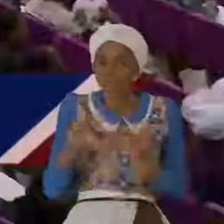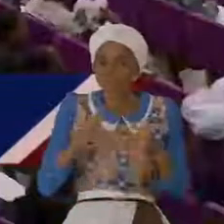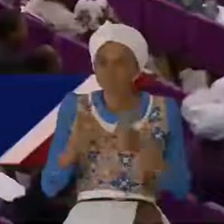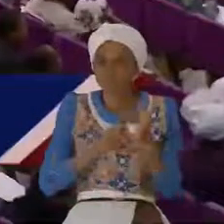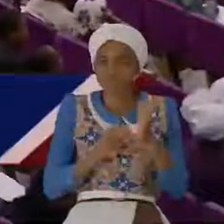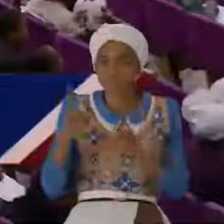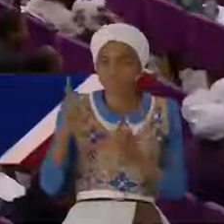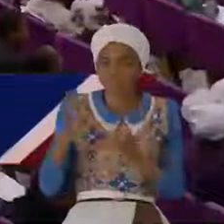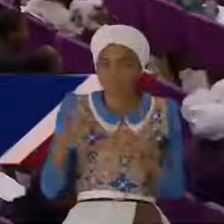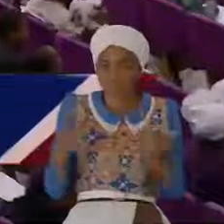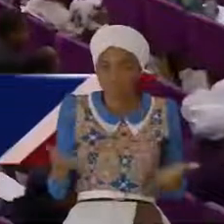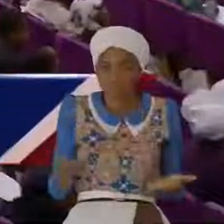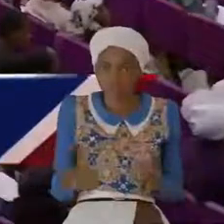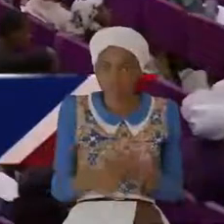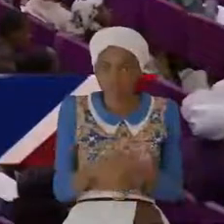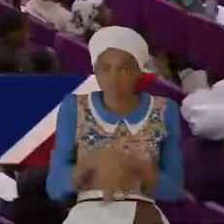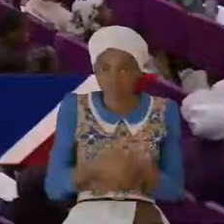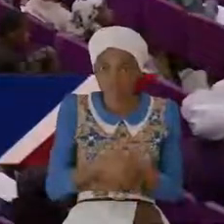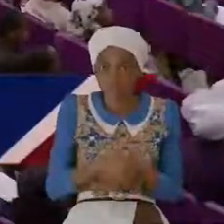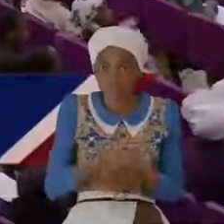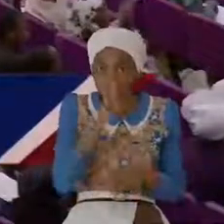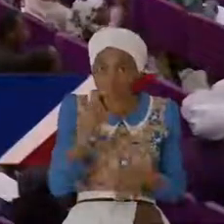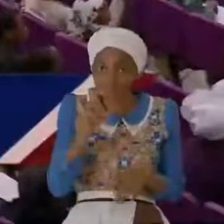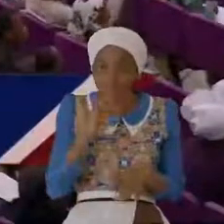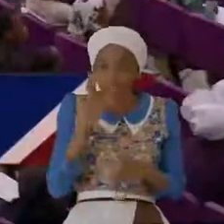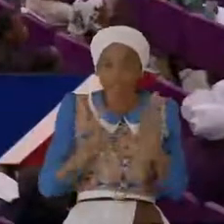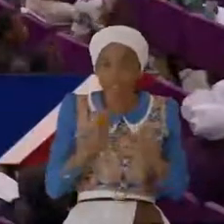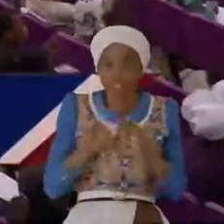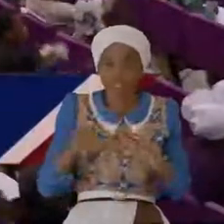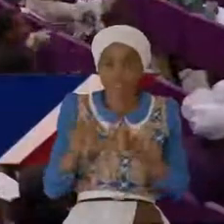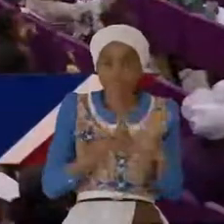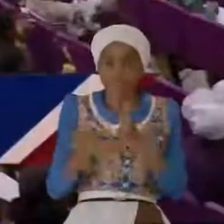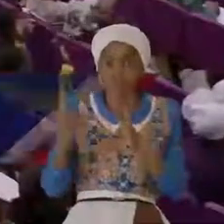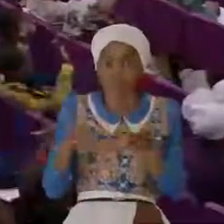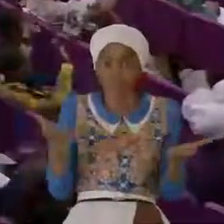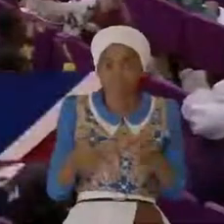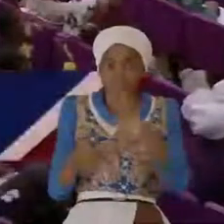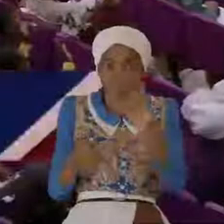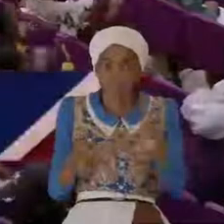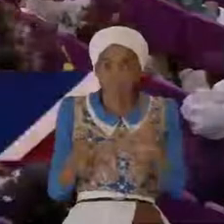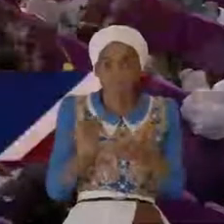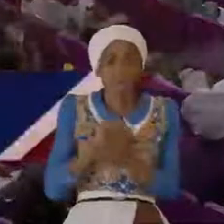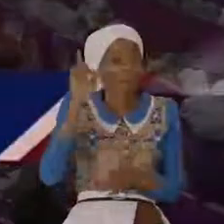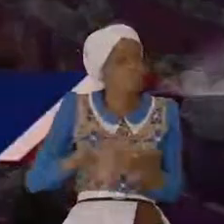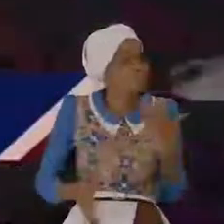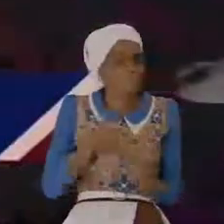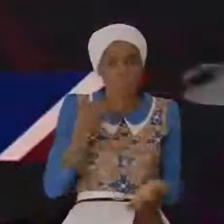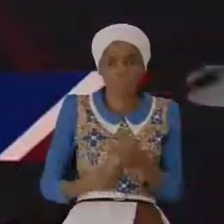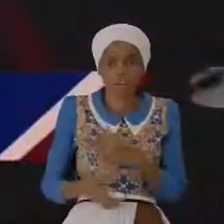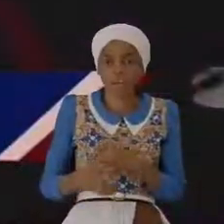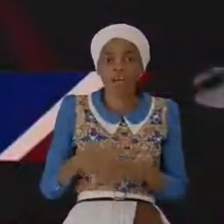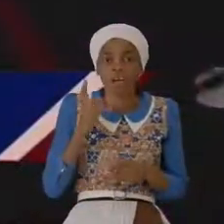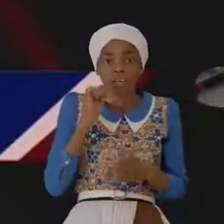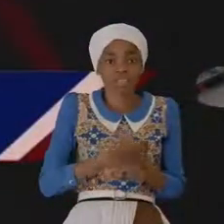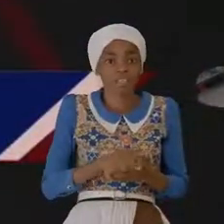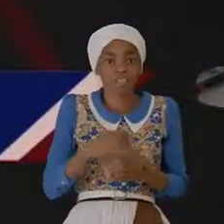Y a-t-il des gens qui fassent la volonté de Dieu ce jour? Y a-t-il des gens qui fassent la volonté de Dieu ce jour? Que quel que soit ce qu'ils disent, quelle que